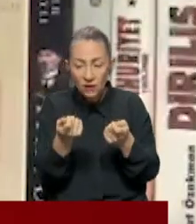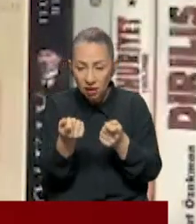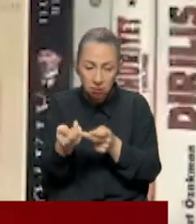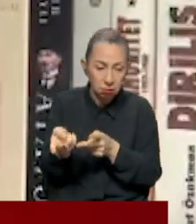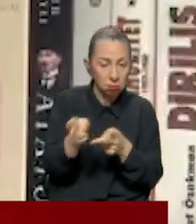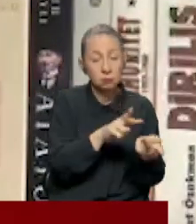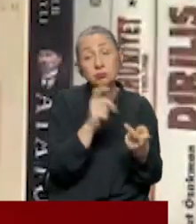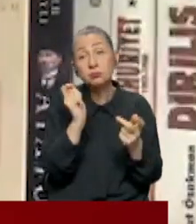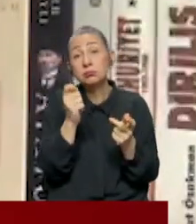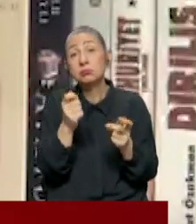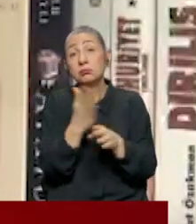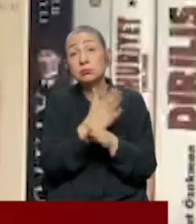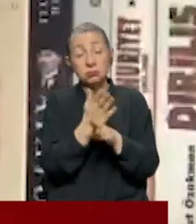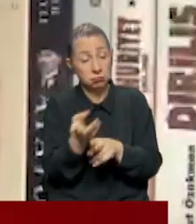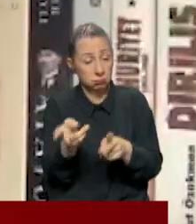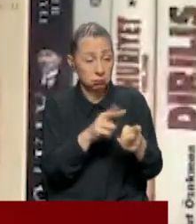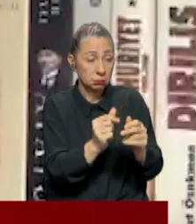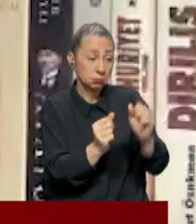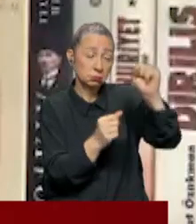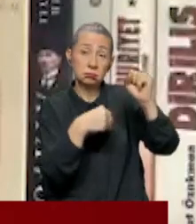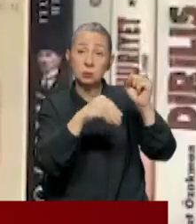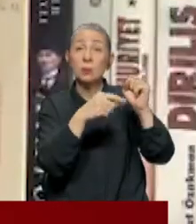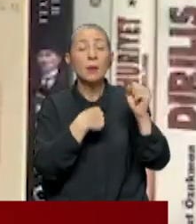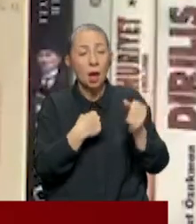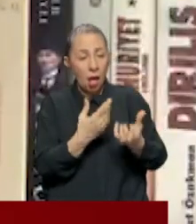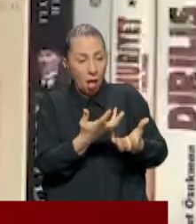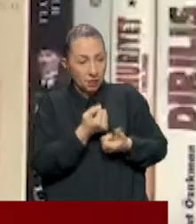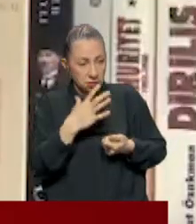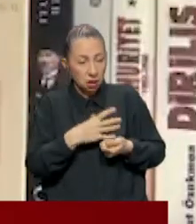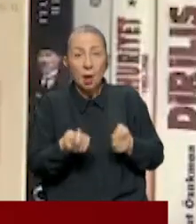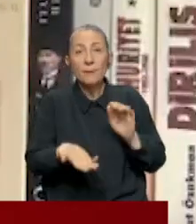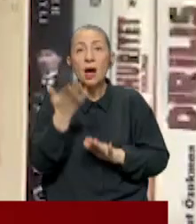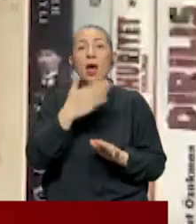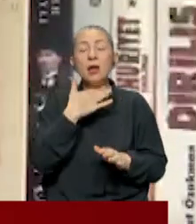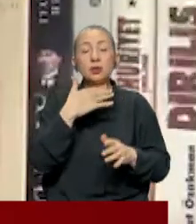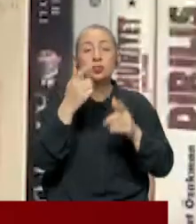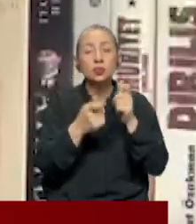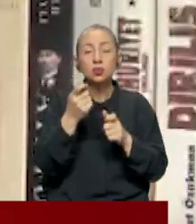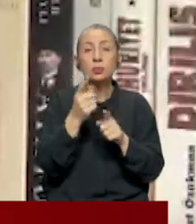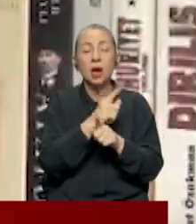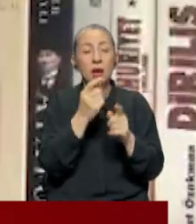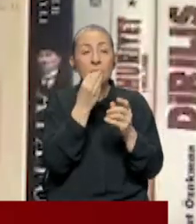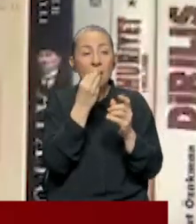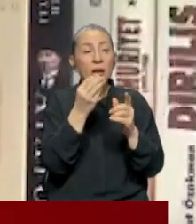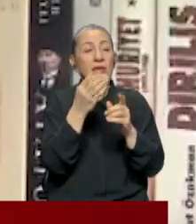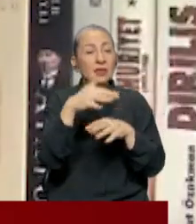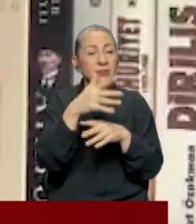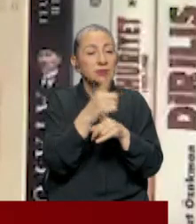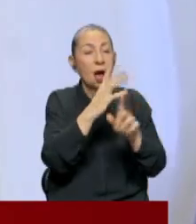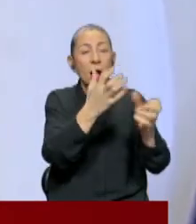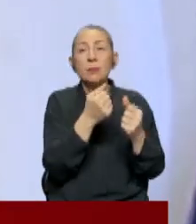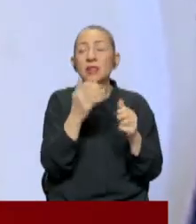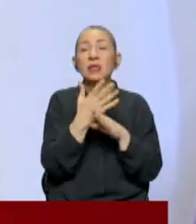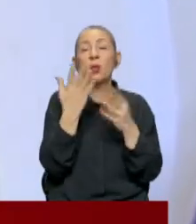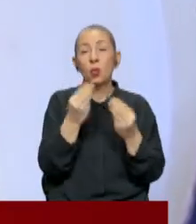fiyatlara yansıtıyor, ürüne yansıtıyor. Bu da tüketicinin daha pahalıya et, süt, daha pahalıya gıda tüketmesi anlamına